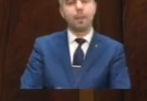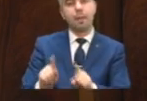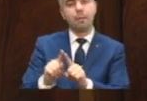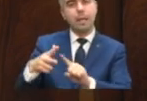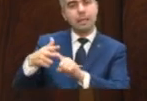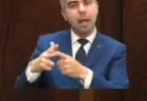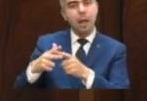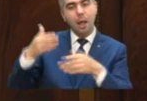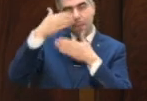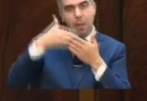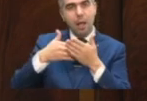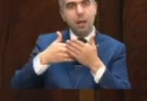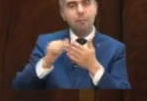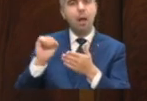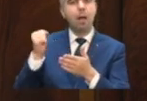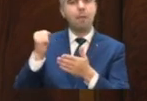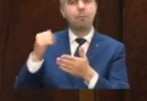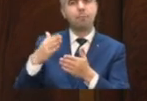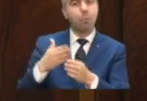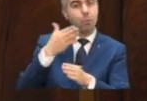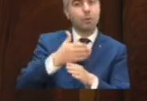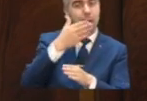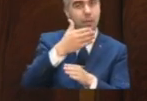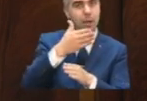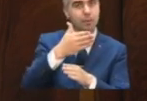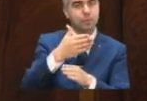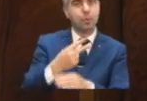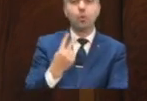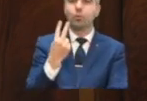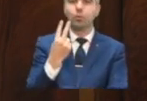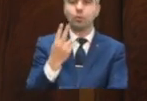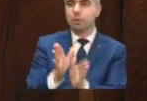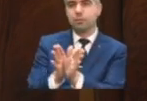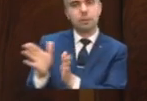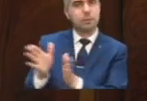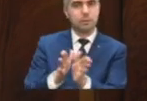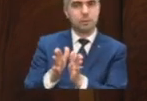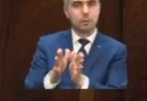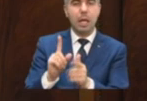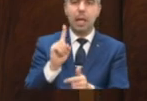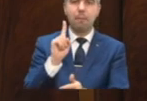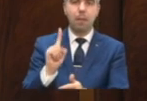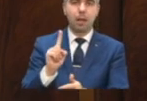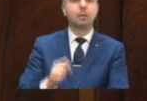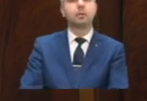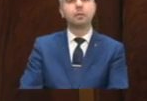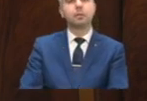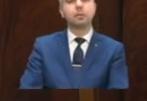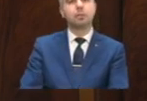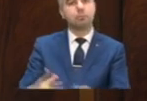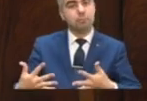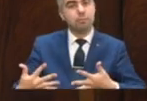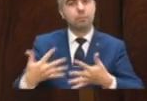الصناعه بالمغرب في السنوات المقبله عنده جوج ديال الحلول، اما غادي نتحدوا